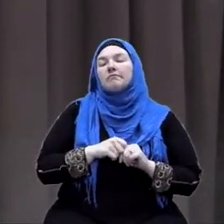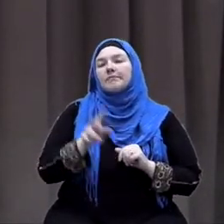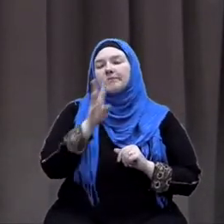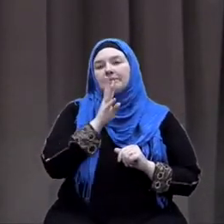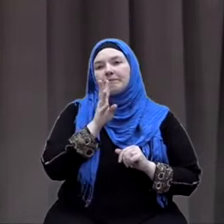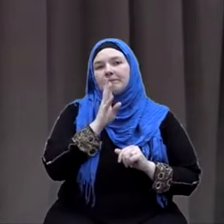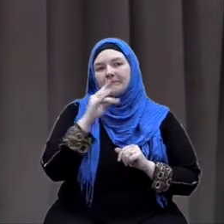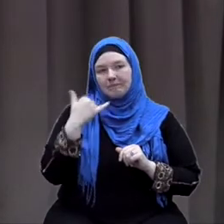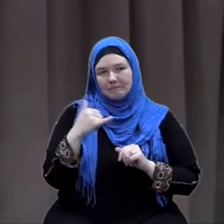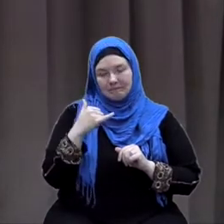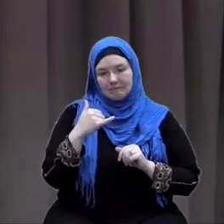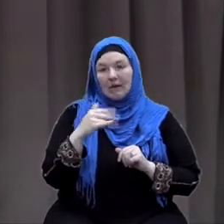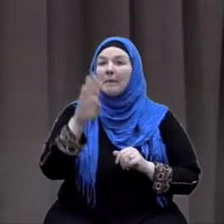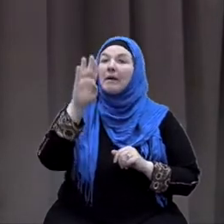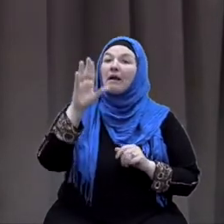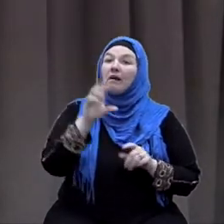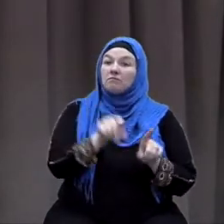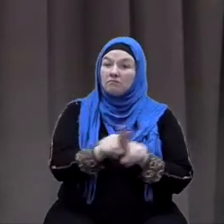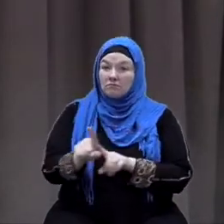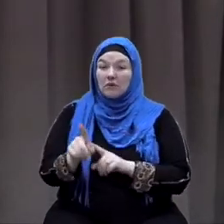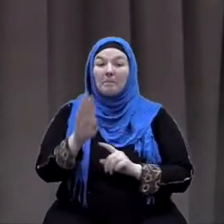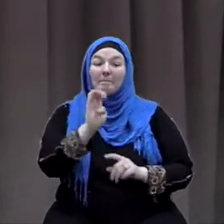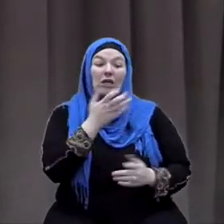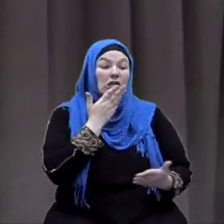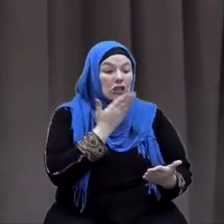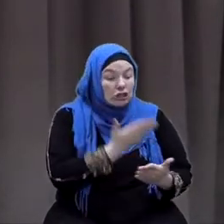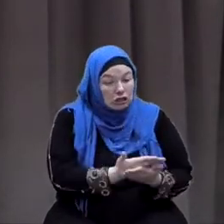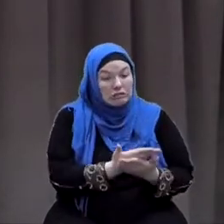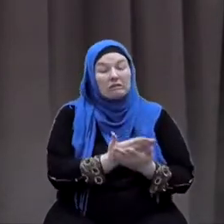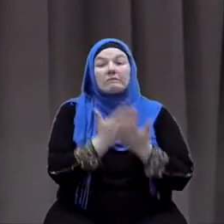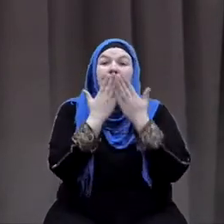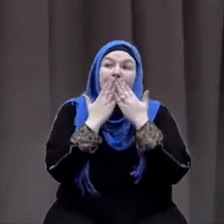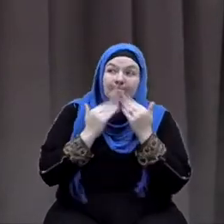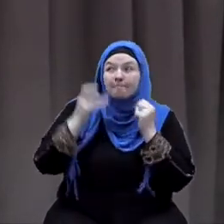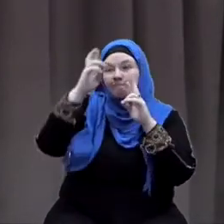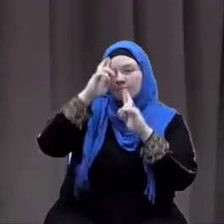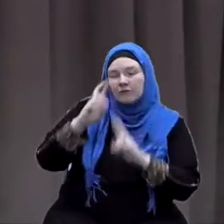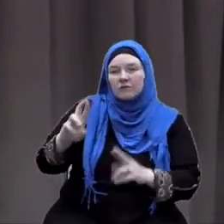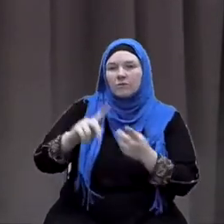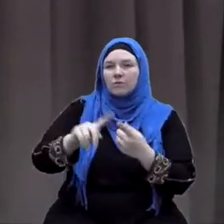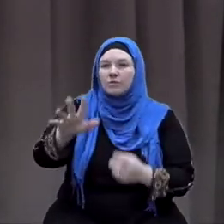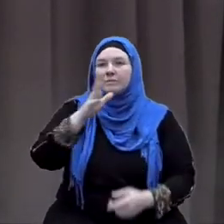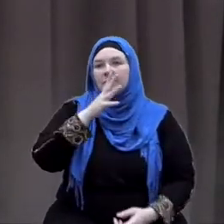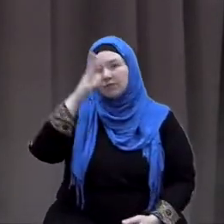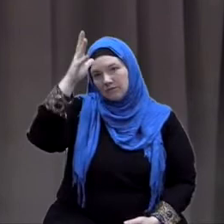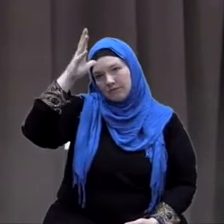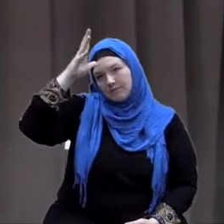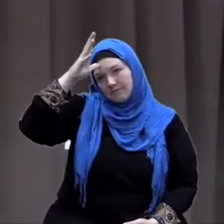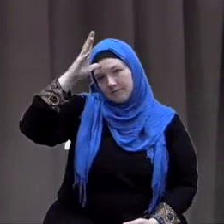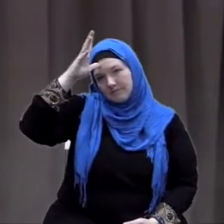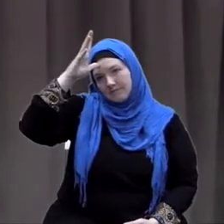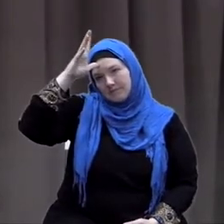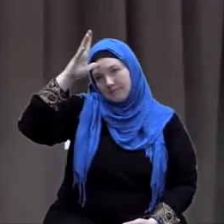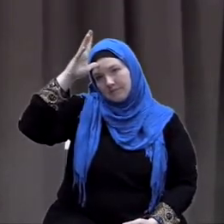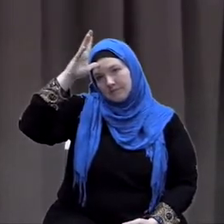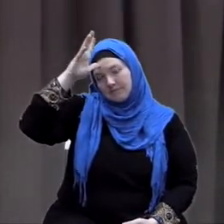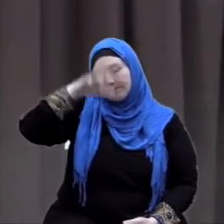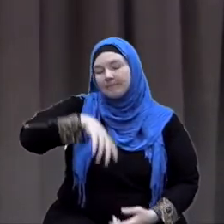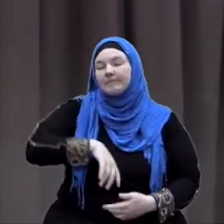وَبِالْوَالِدَيْنِ إِحْسَانًا. And be good, kind, and respectful to your parents. وَذِي الْقُرْبَى